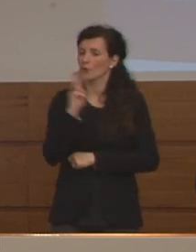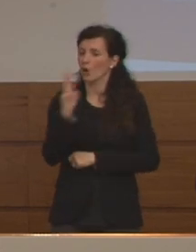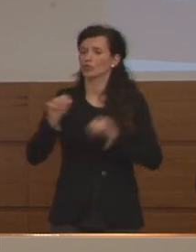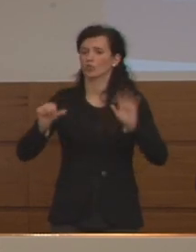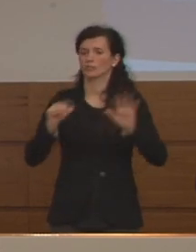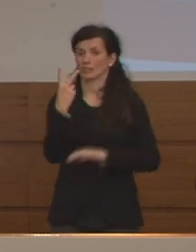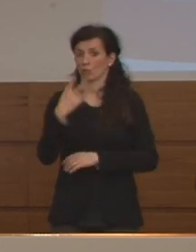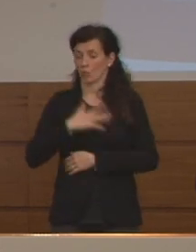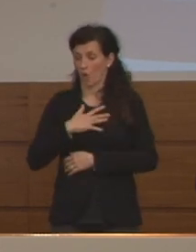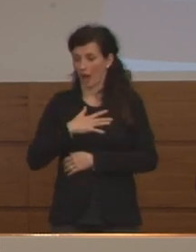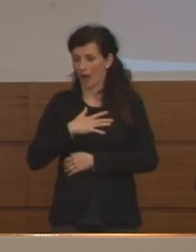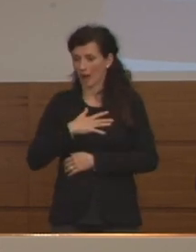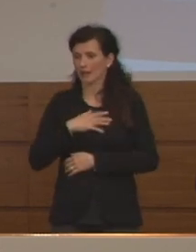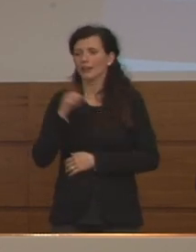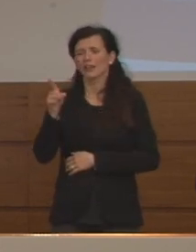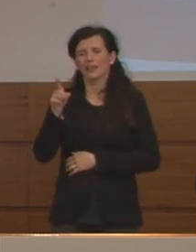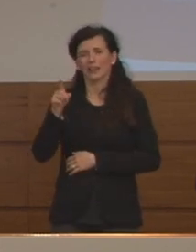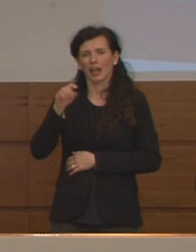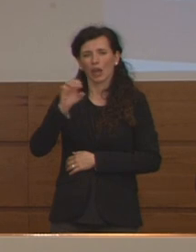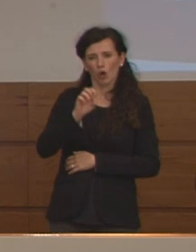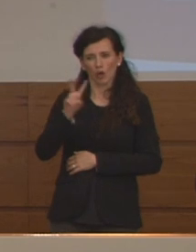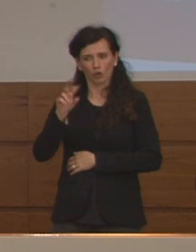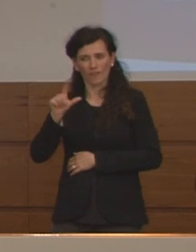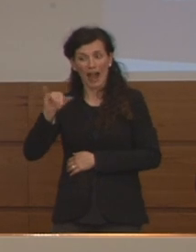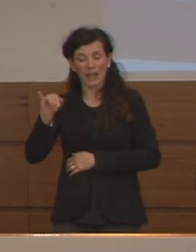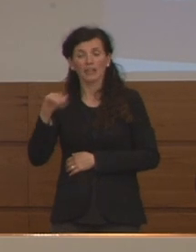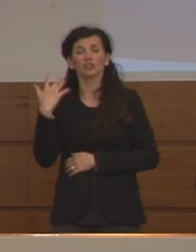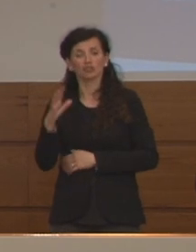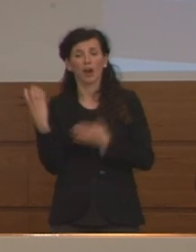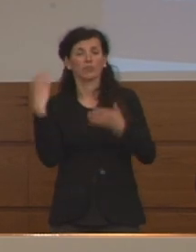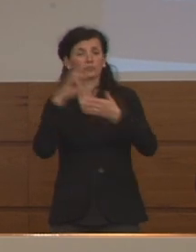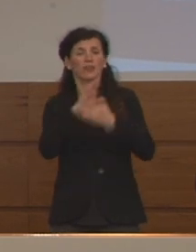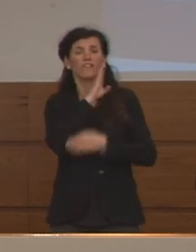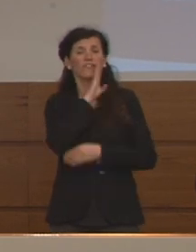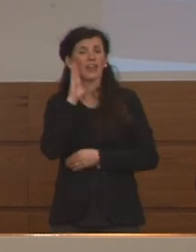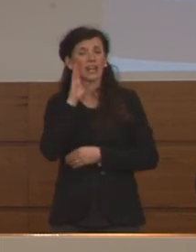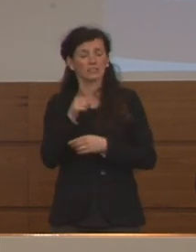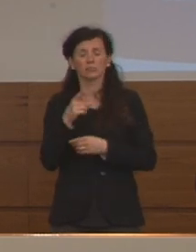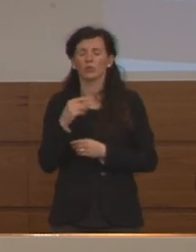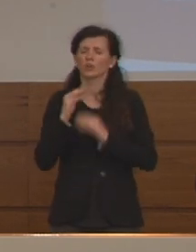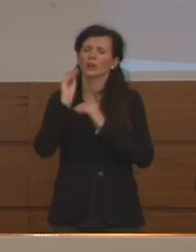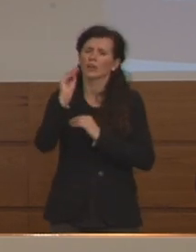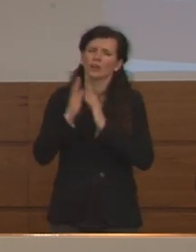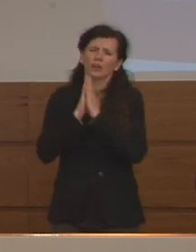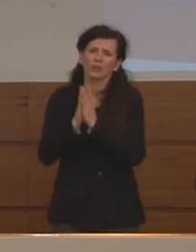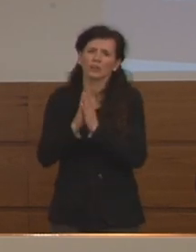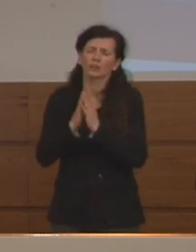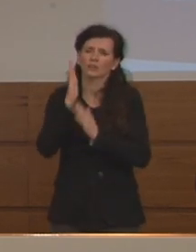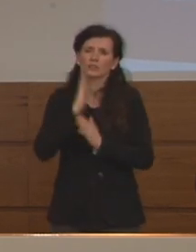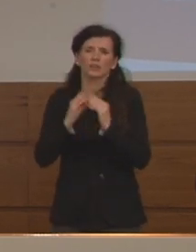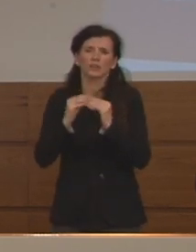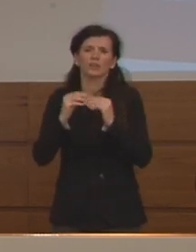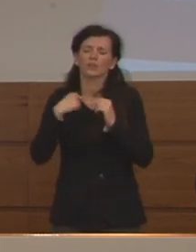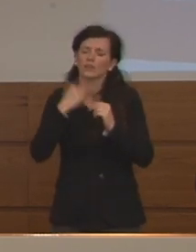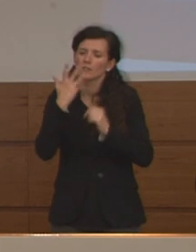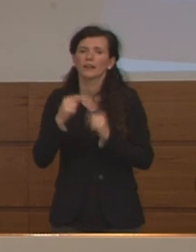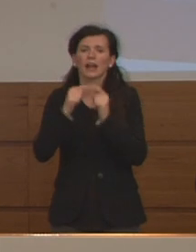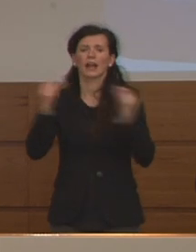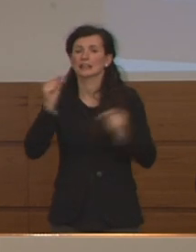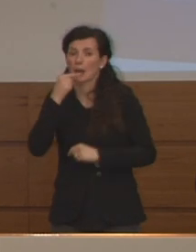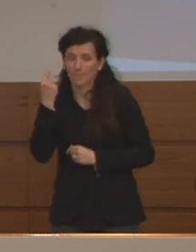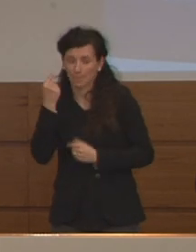aveva fatto un post su facebook implorando che gli venisse fatto un tampone allora siccome conosciamo